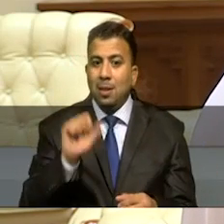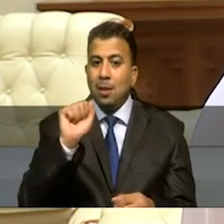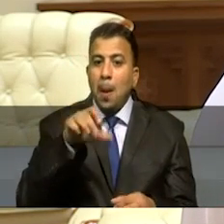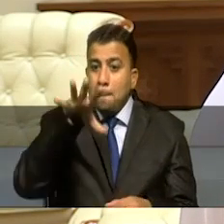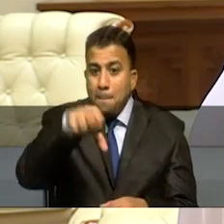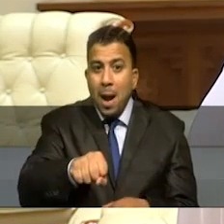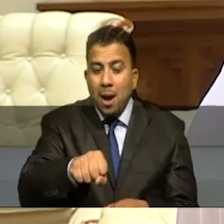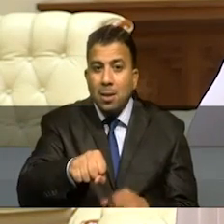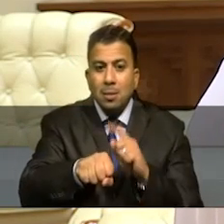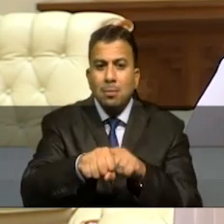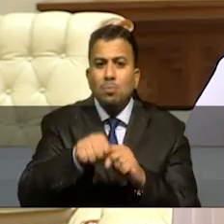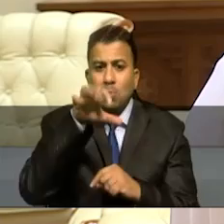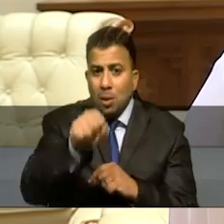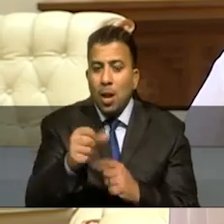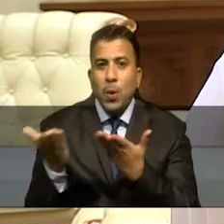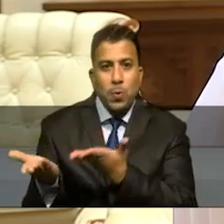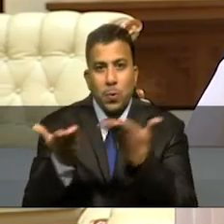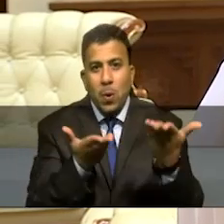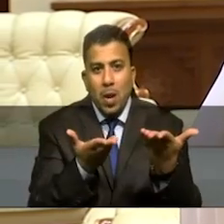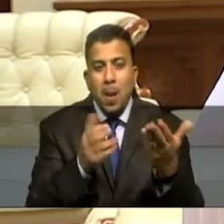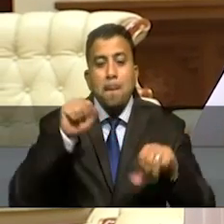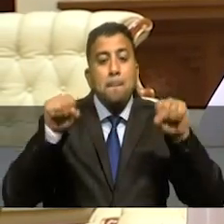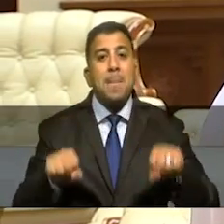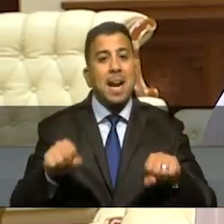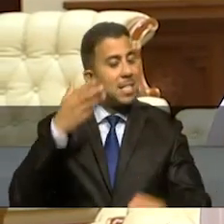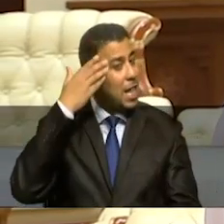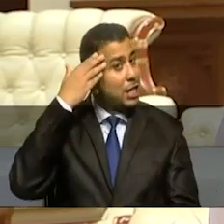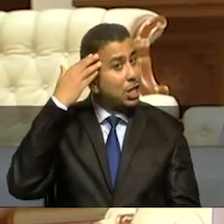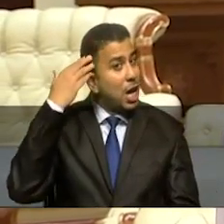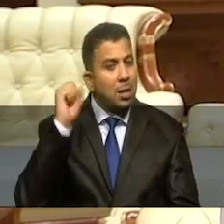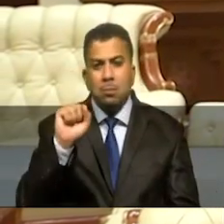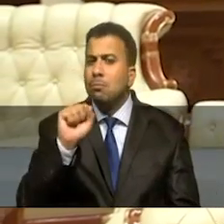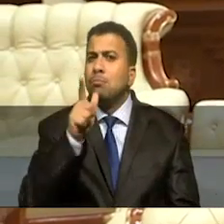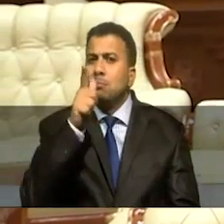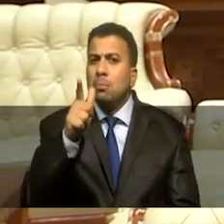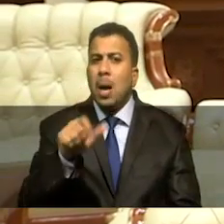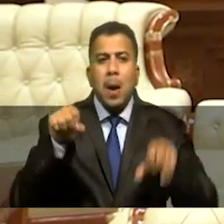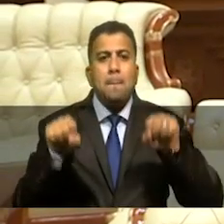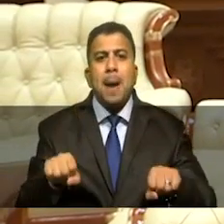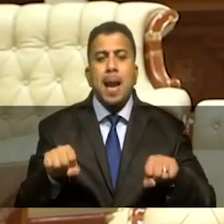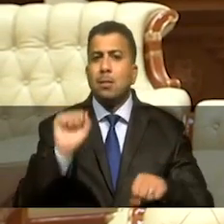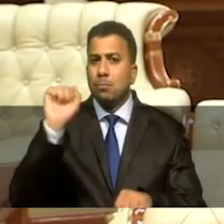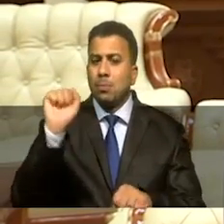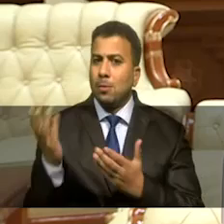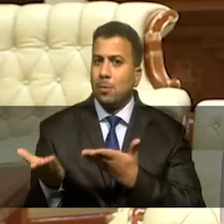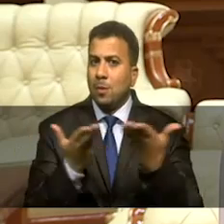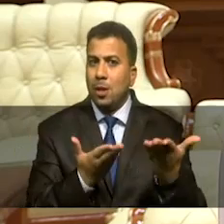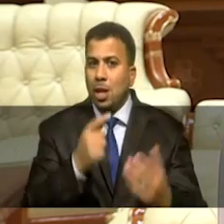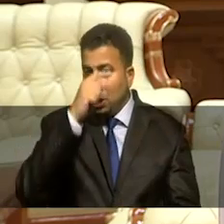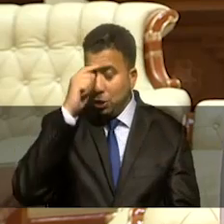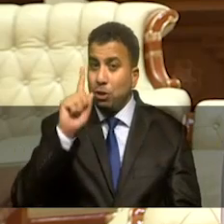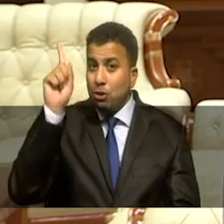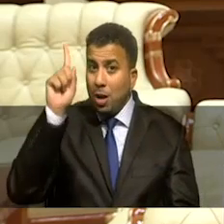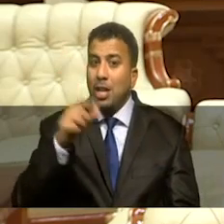المقر اللي سيستضيفه المجلس الاستشاري ومستوحاة من قاعة المجلس، وإن شاء الله بتكون